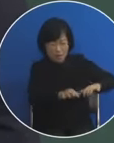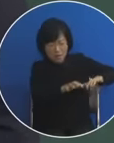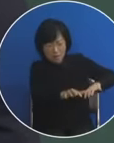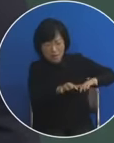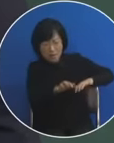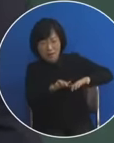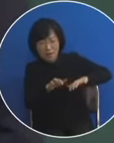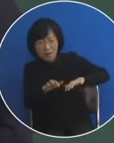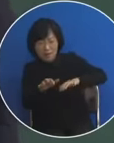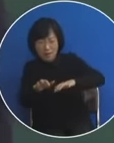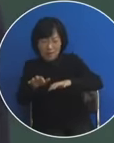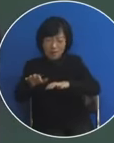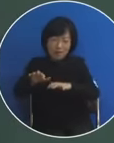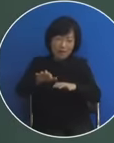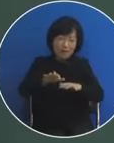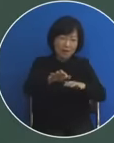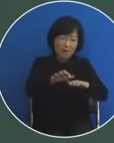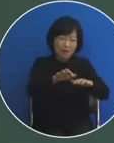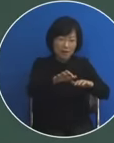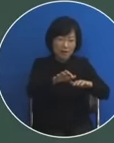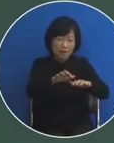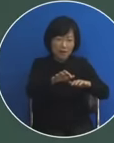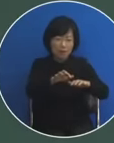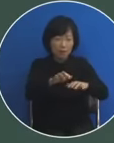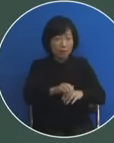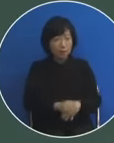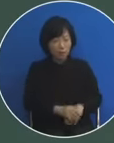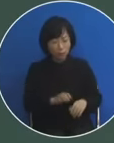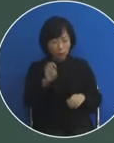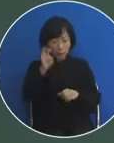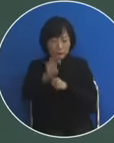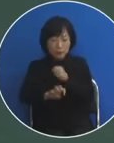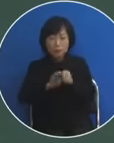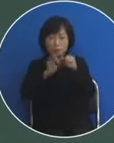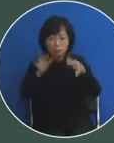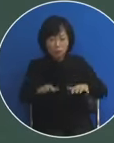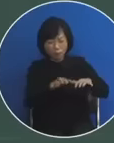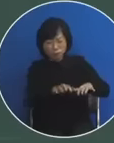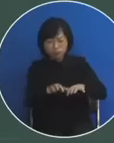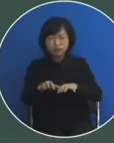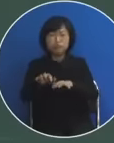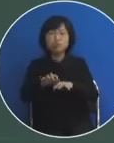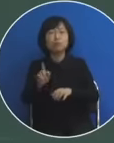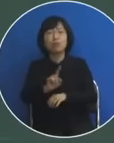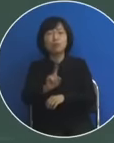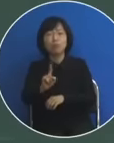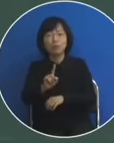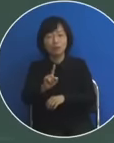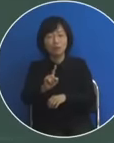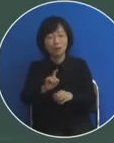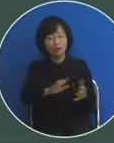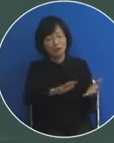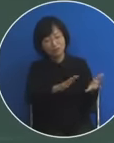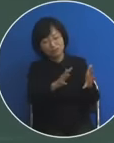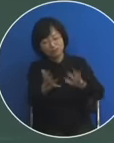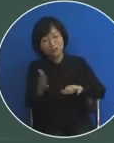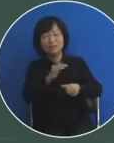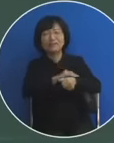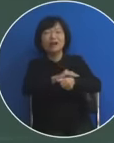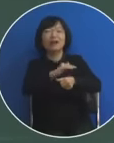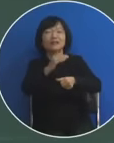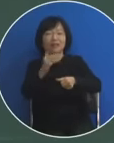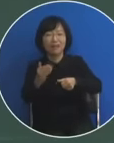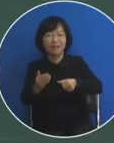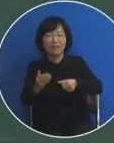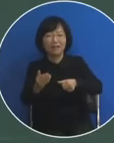가면서 뭐 했는 거 하니까 장례식인 겁니다. And what he did during those 40-year journey was carry out funerals. 데려오면 안 되니까. Because he could